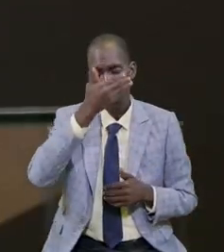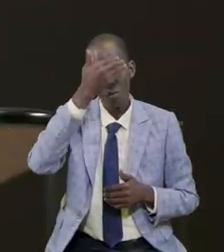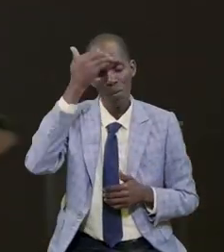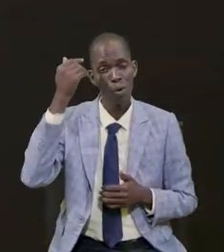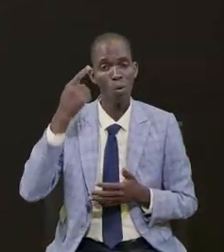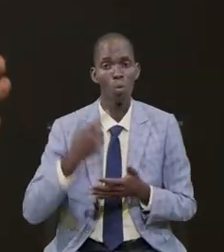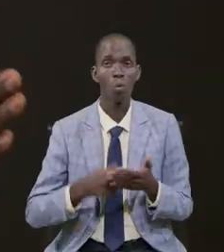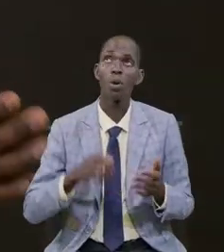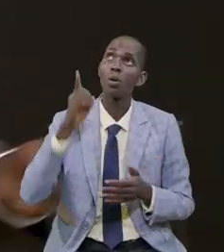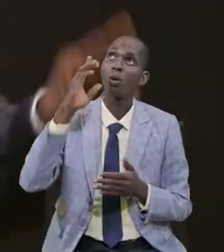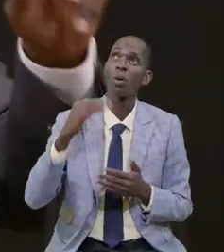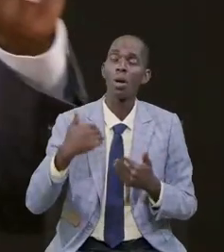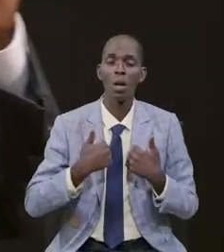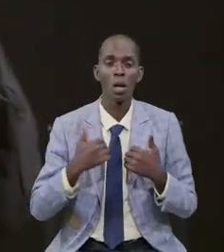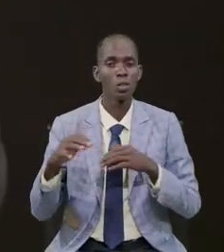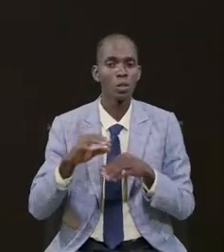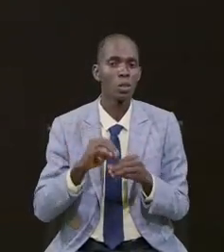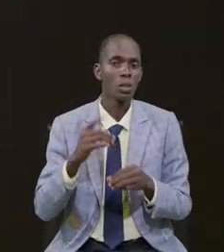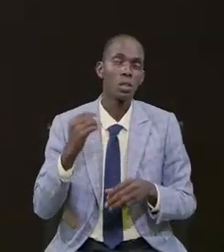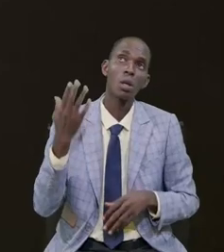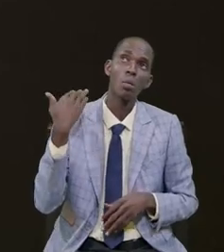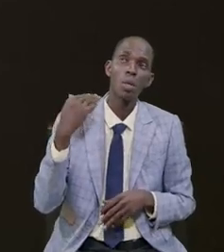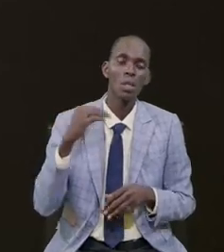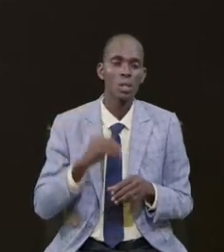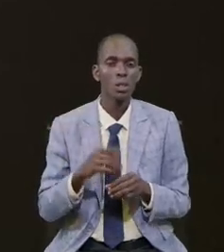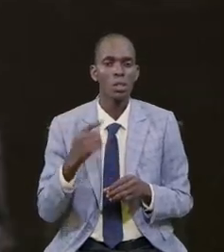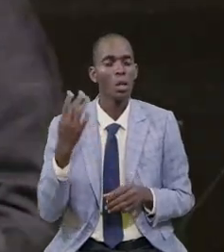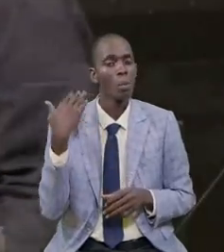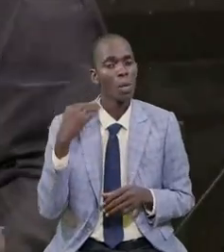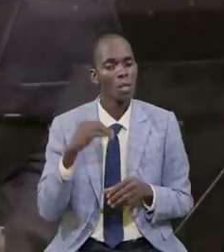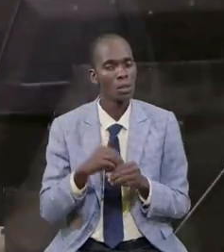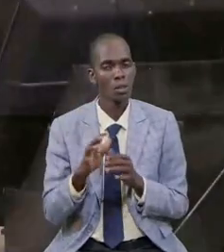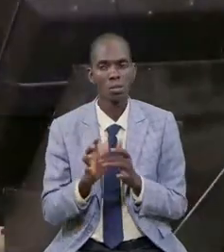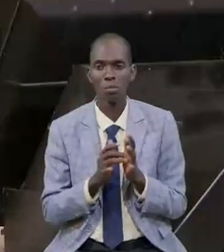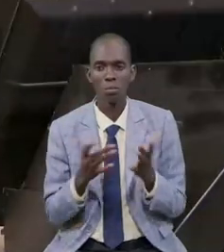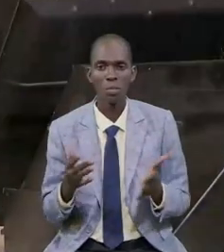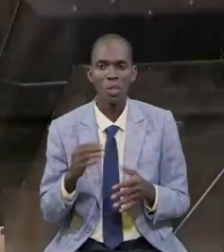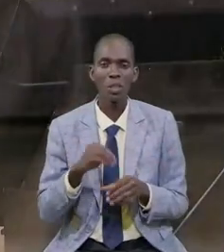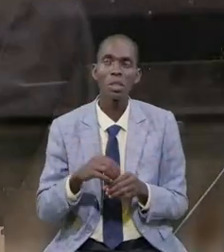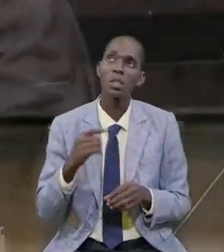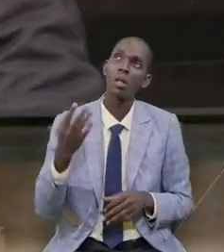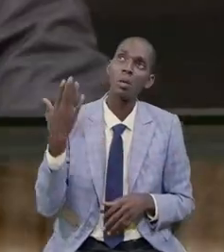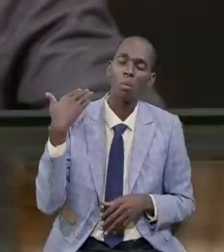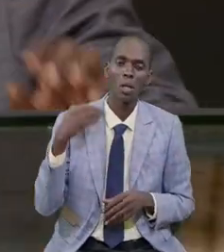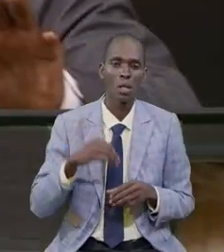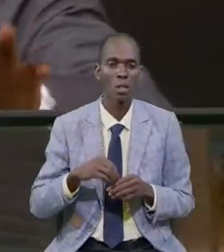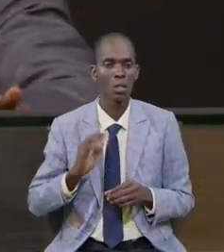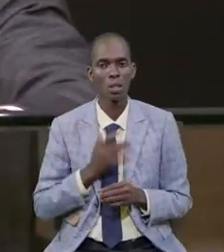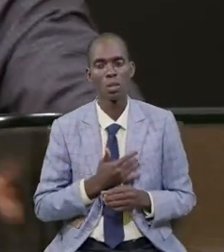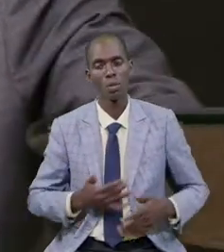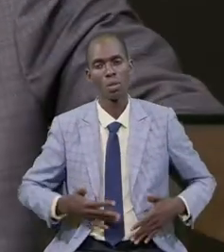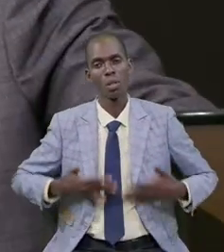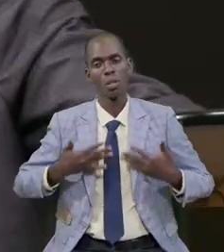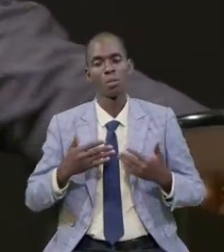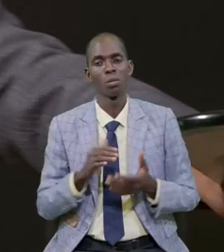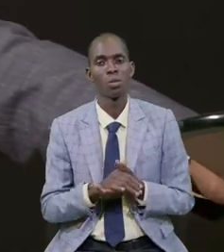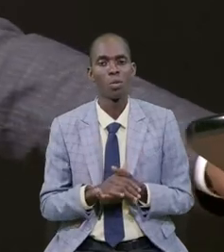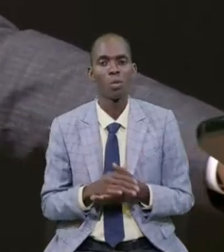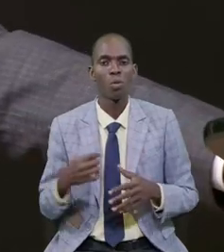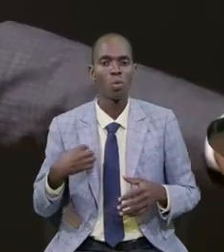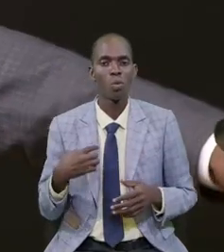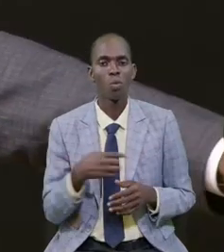Dieu a fait dans le passé. Dans le passé, dans la Bible, dans le passé, dans notre vie. Regardez-nous,